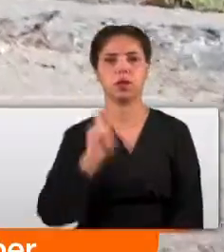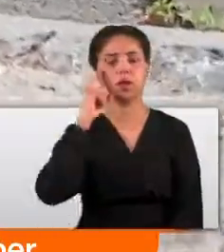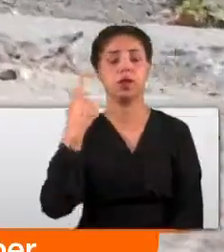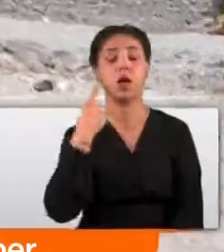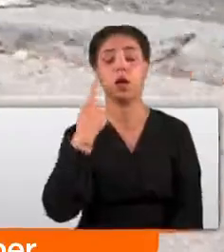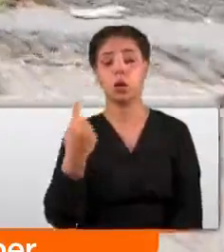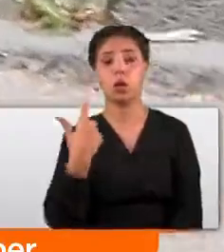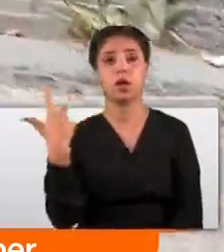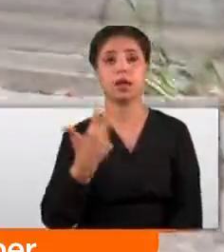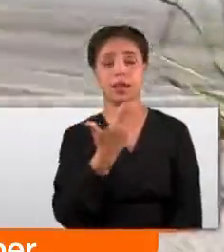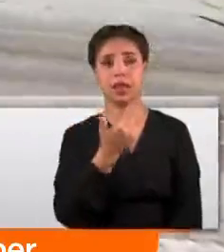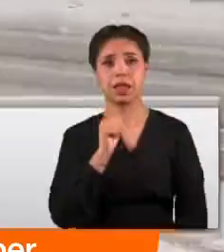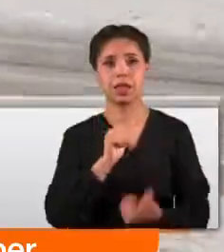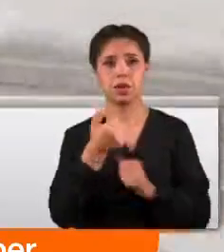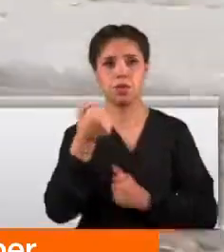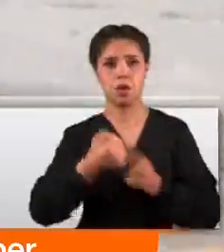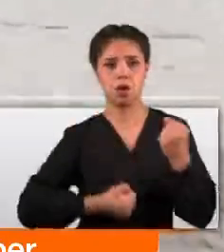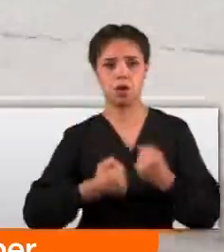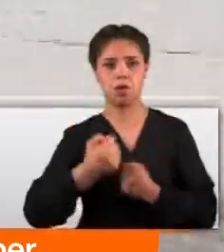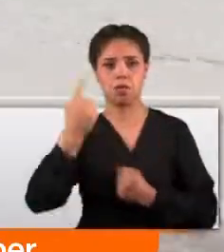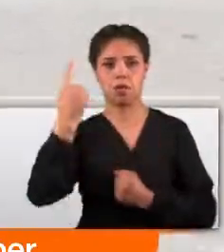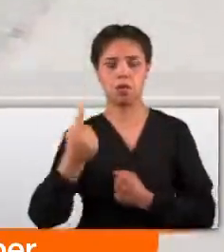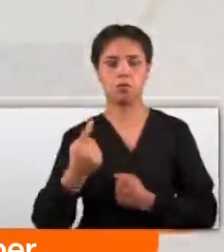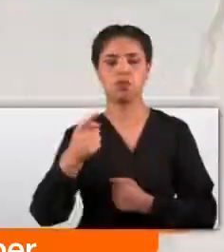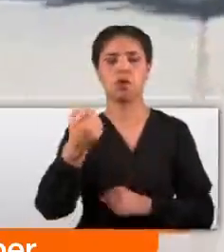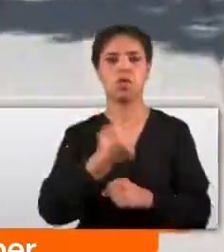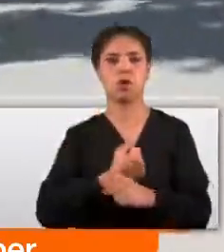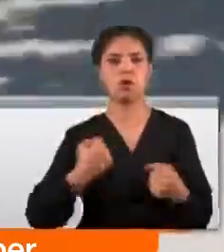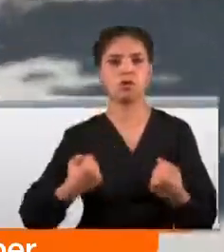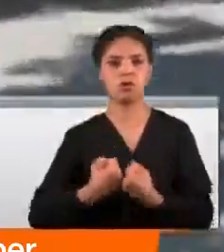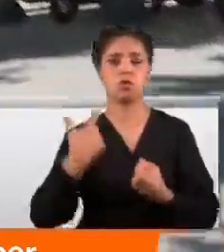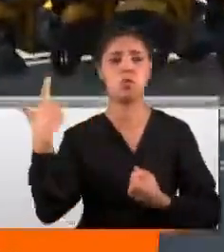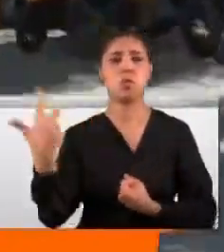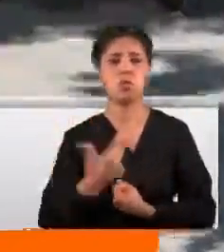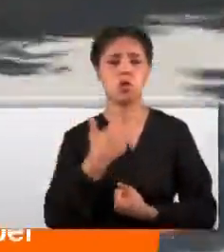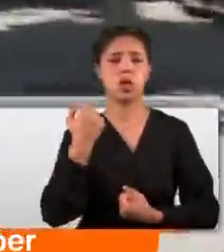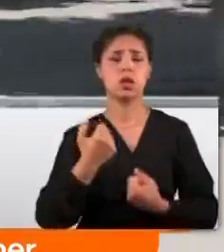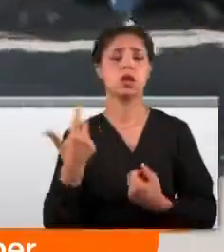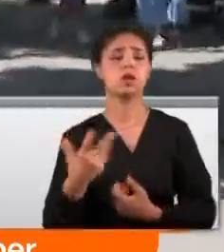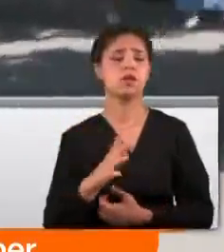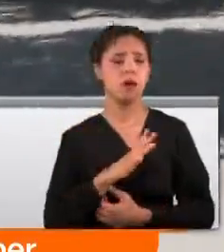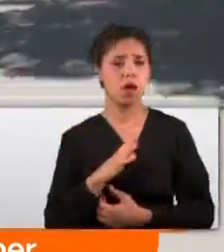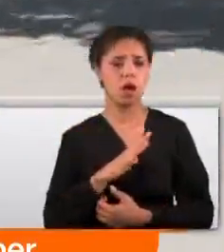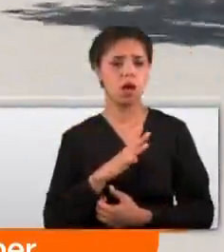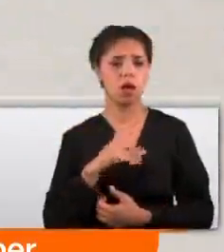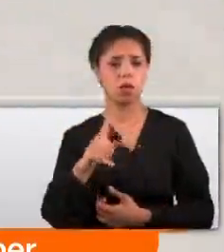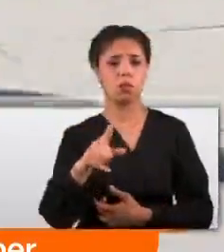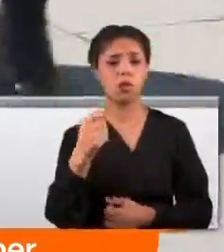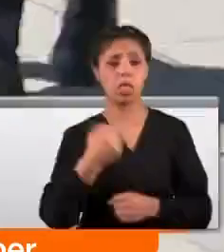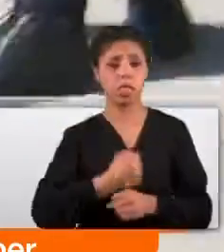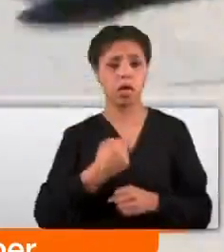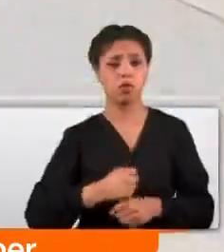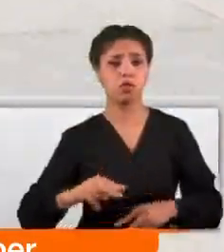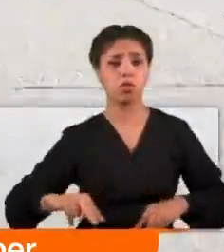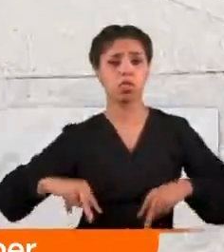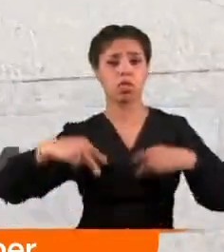hızla gelen spor araba önce kaldırımdaki bu mantara çarptı. Öyle hızlıydı ki mantar kökünden işte bu